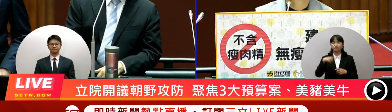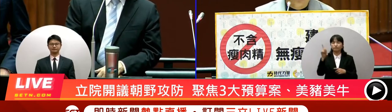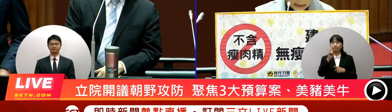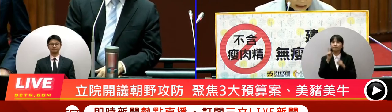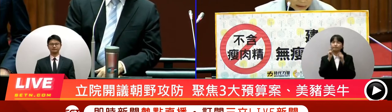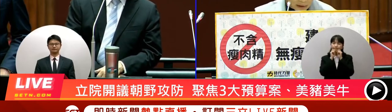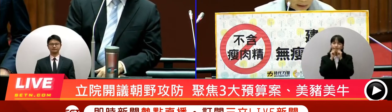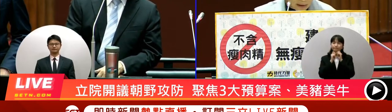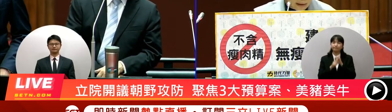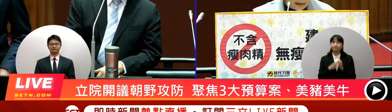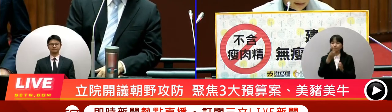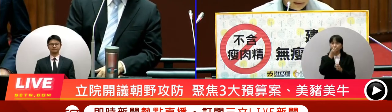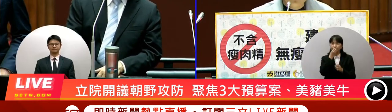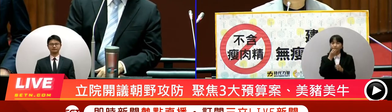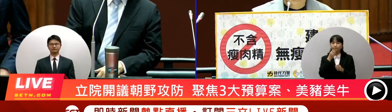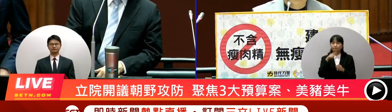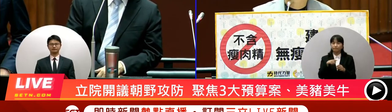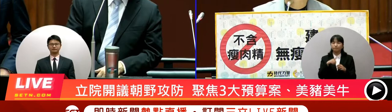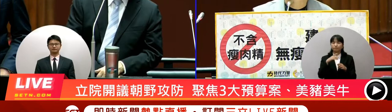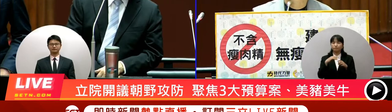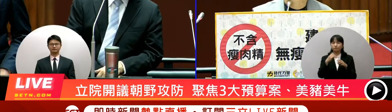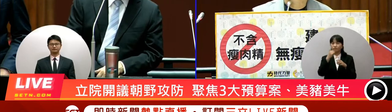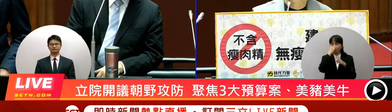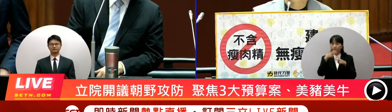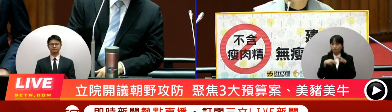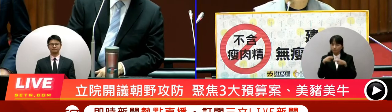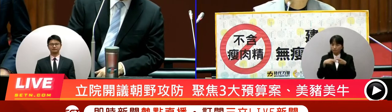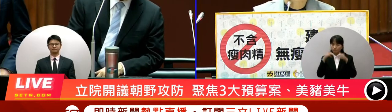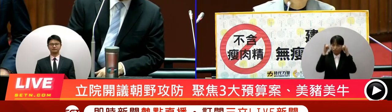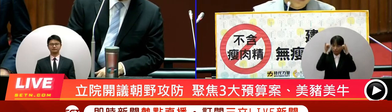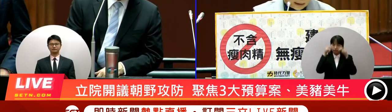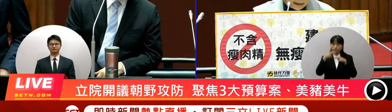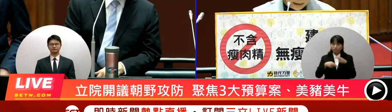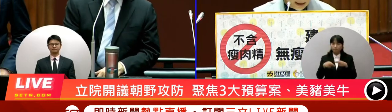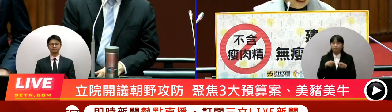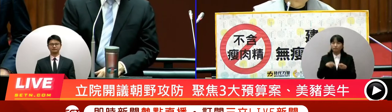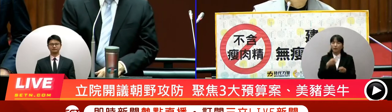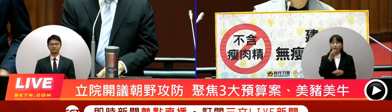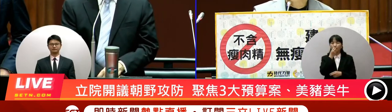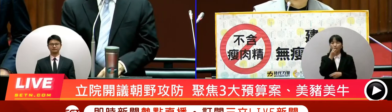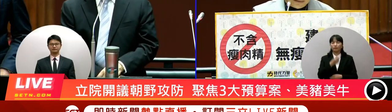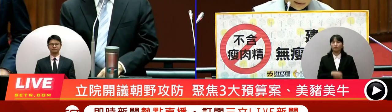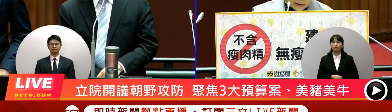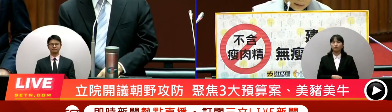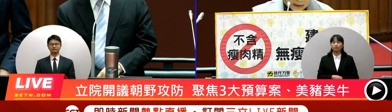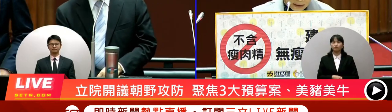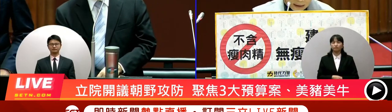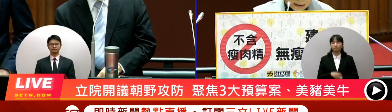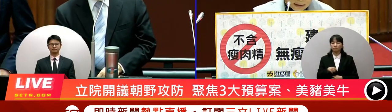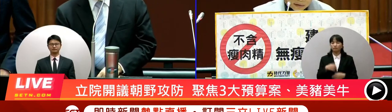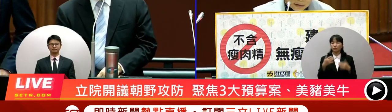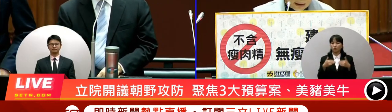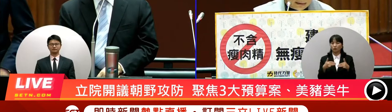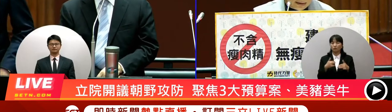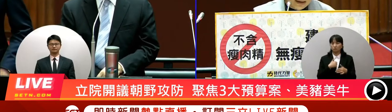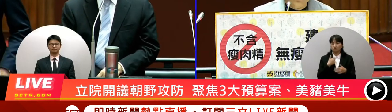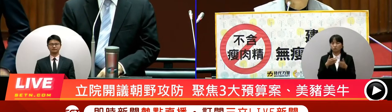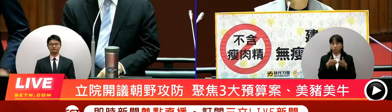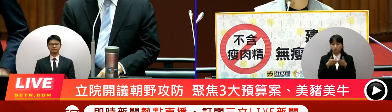是去吃这个肉排啊，牛肉牛排之类的。那我想这个问题真的是需